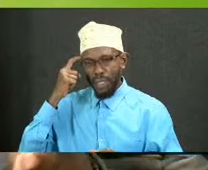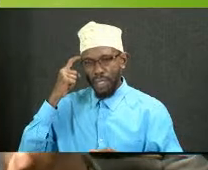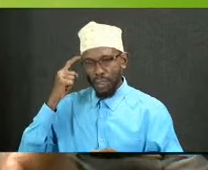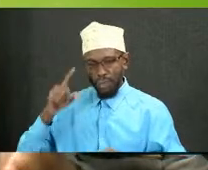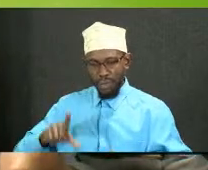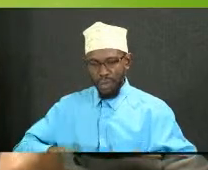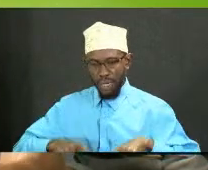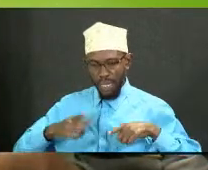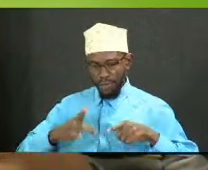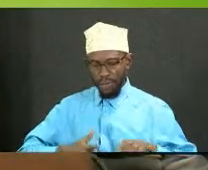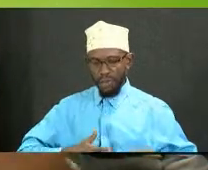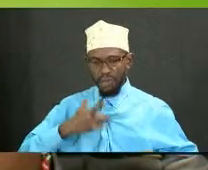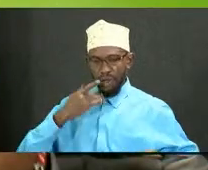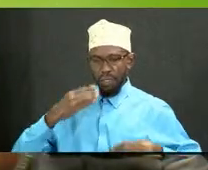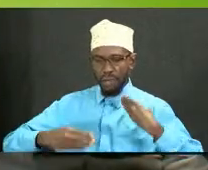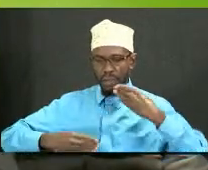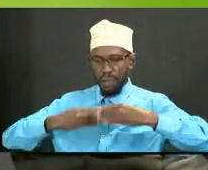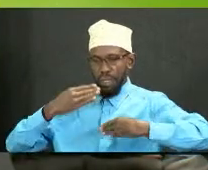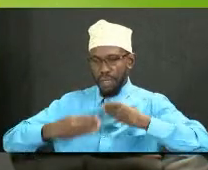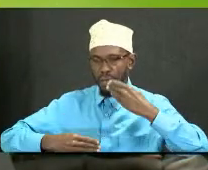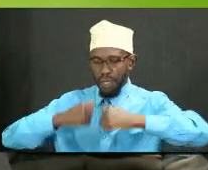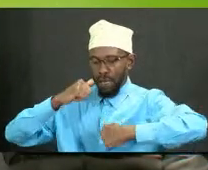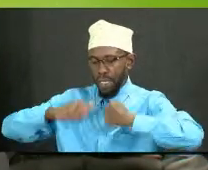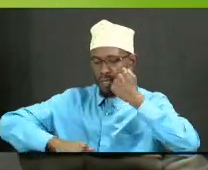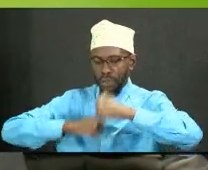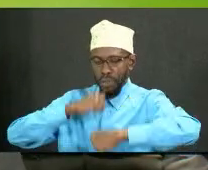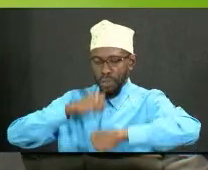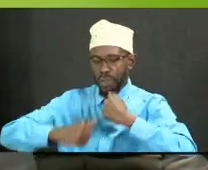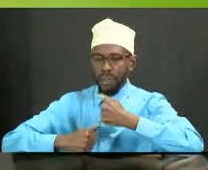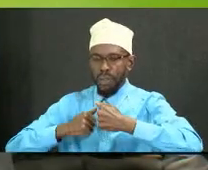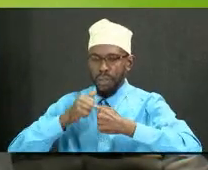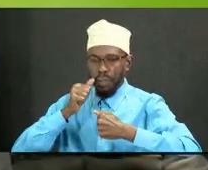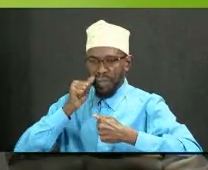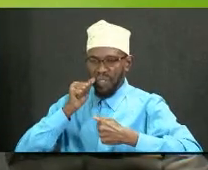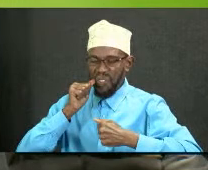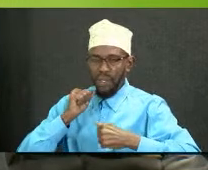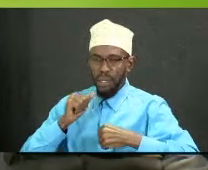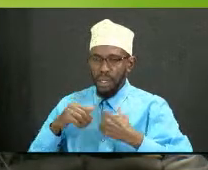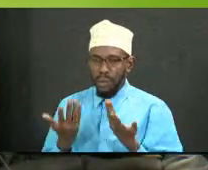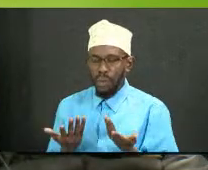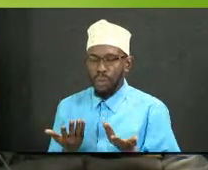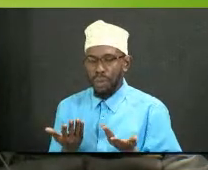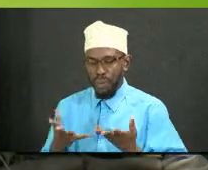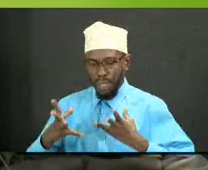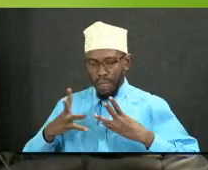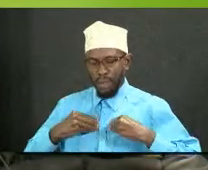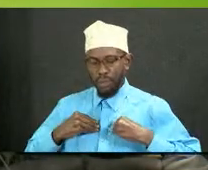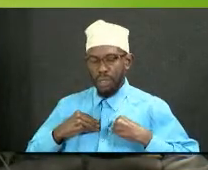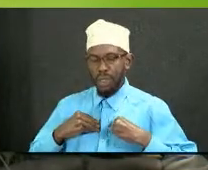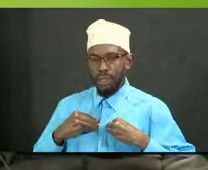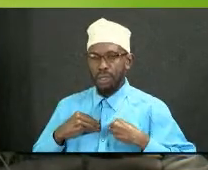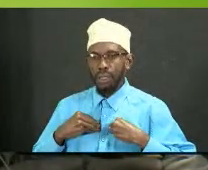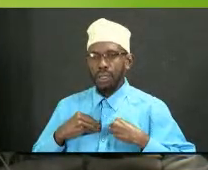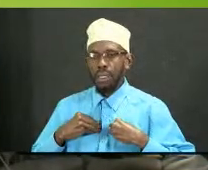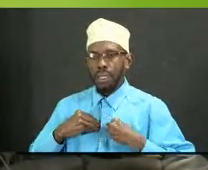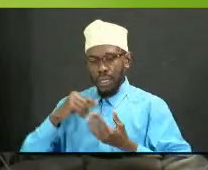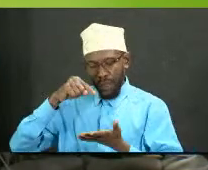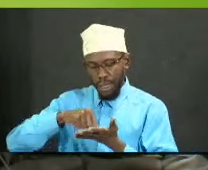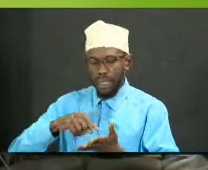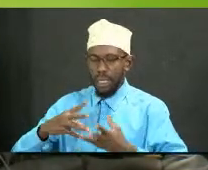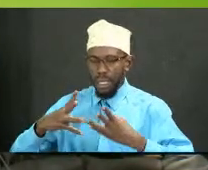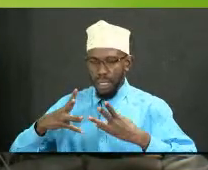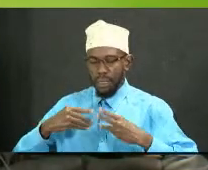na matendo. So huyu mtu anaweza kuhimili vipi hizi hisia hizi za kukubali kuwa hili ni